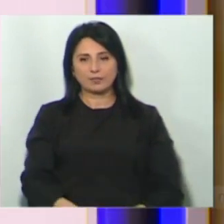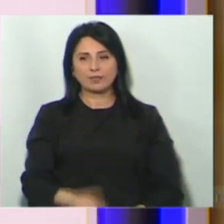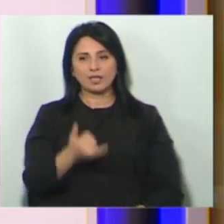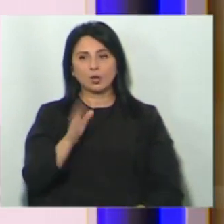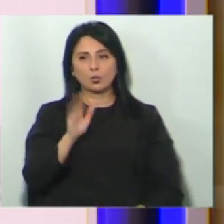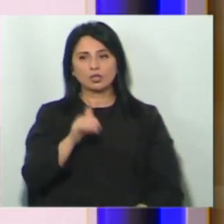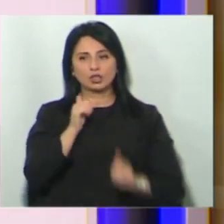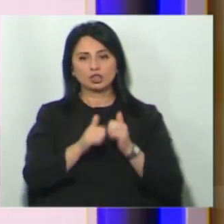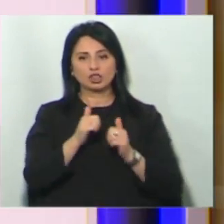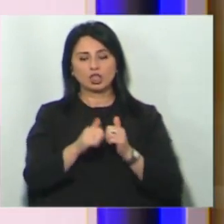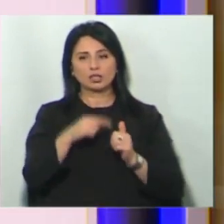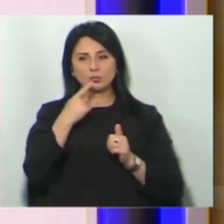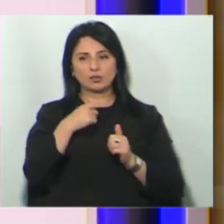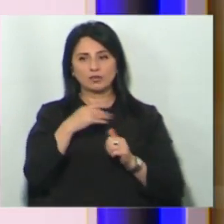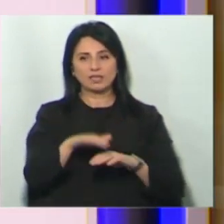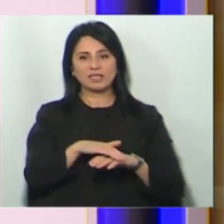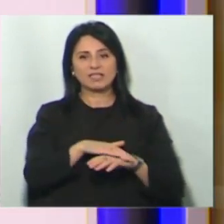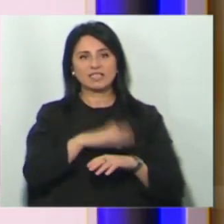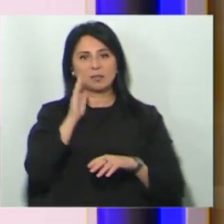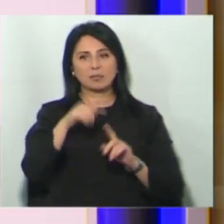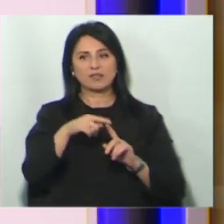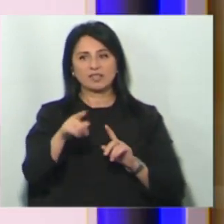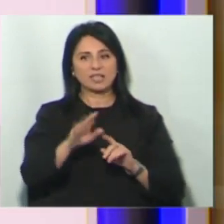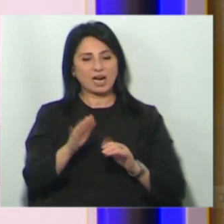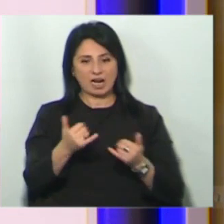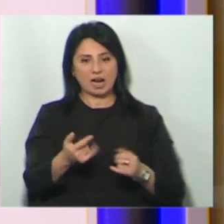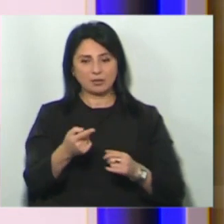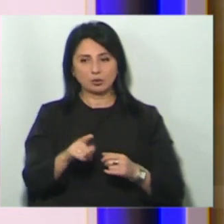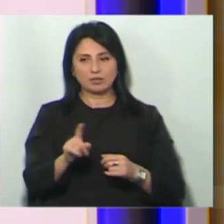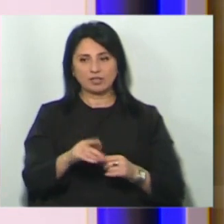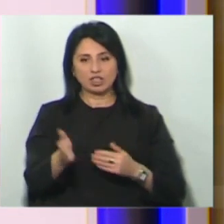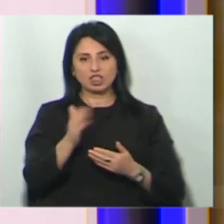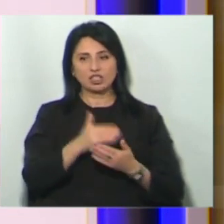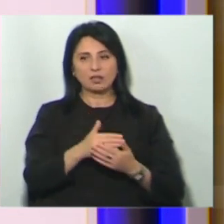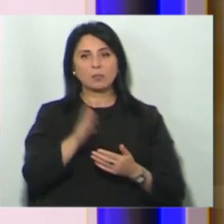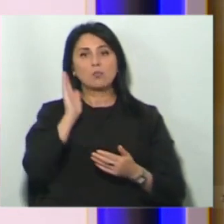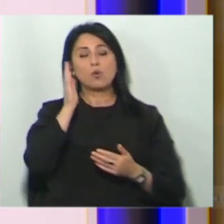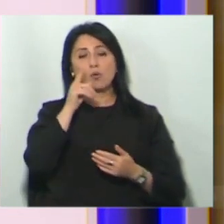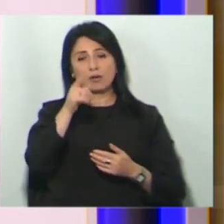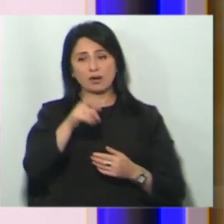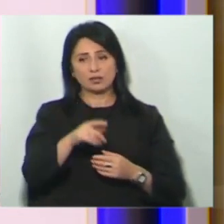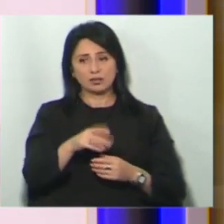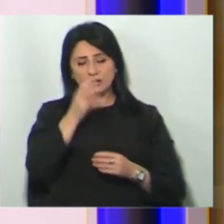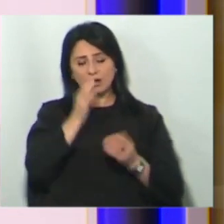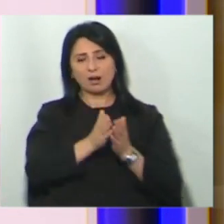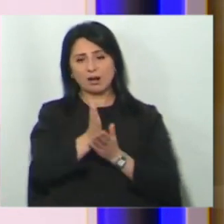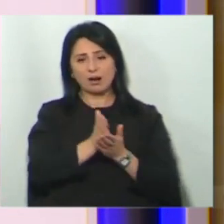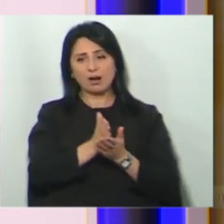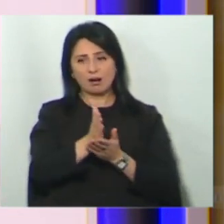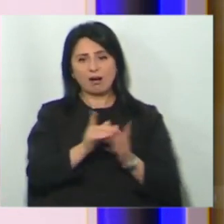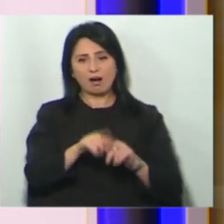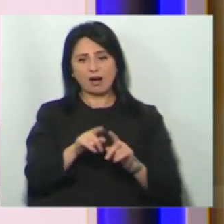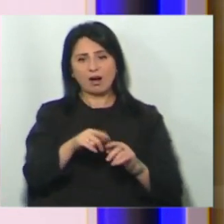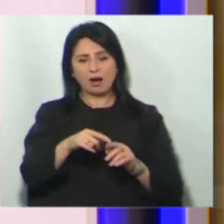ახლა სულ უფრო ხშირად საუბრობენ გრძელვადიან ამ პერსპექტივაში, არა ახლა ამ წუთას რა შედეგს მოიტანს, არამედ 10 წლეულების მერე თუნდაც